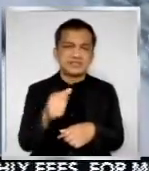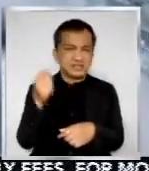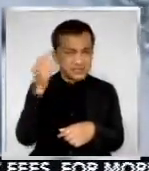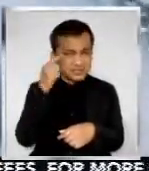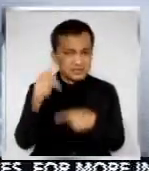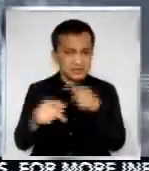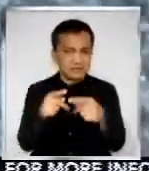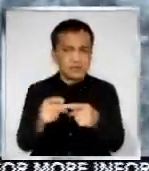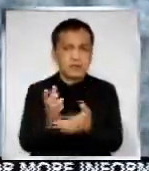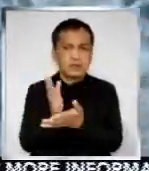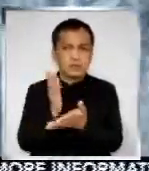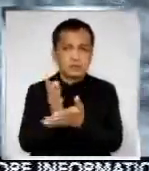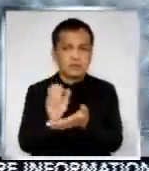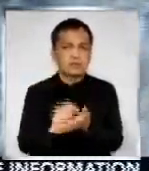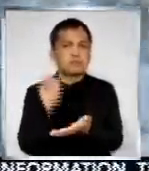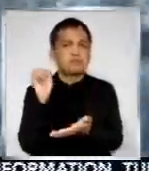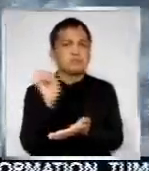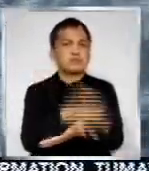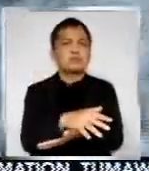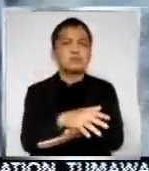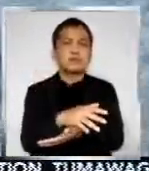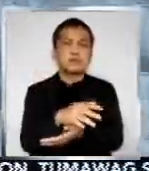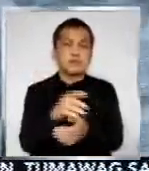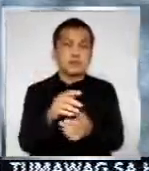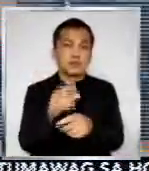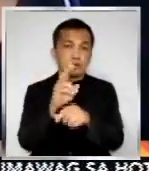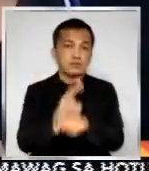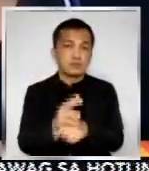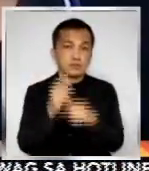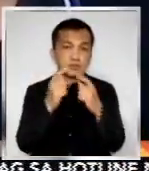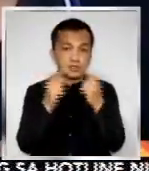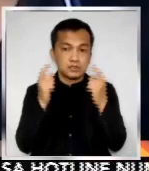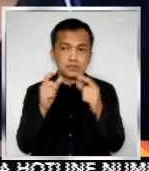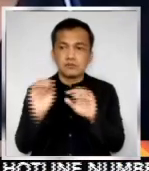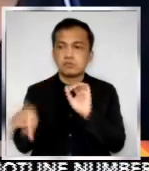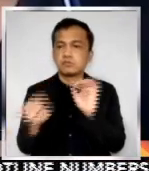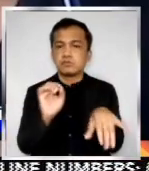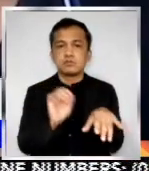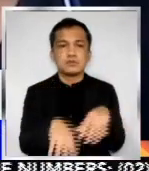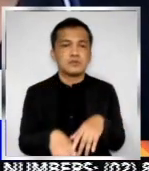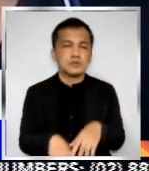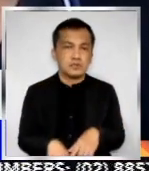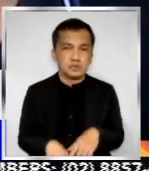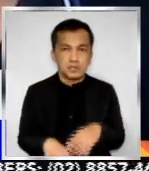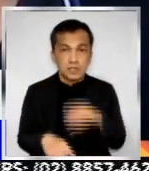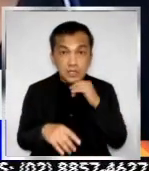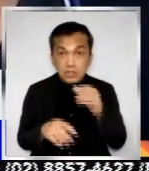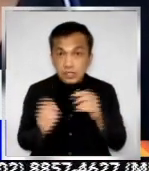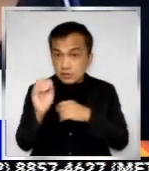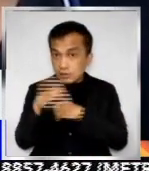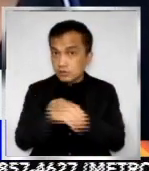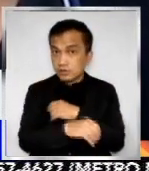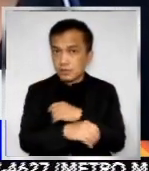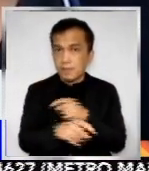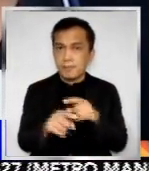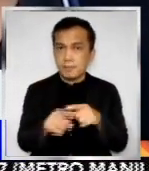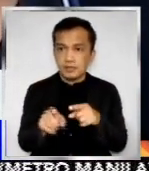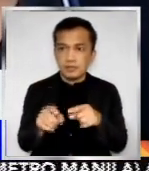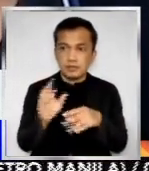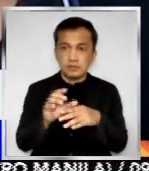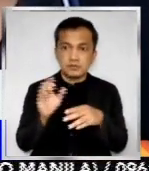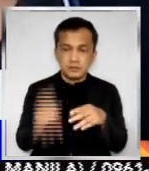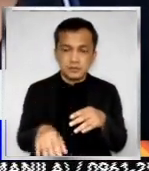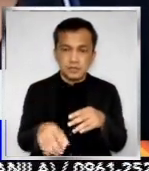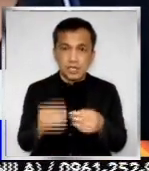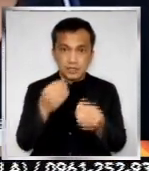na lang nagtatapon ng mga gamit nilang face mask kung saan-saan. It's not just in the ocean, matatapos yan eh. Pag kinain niya ng mga